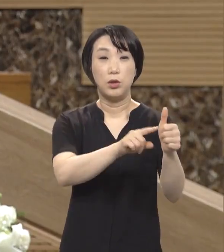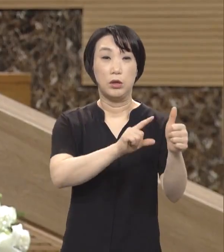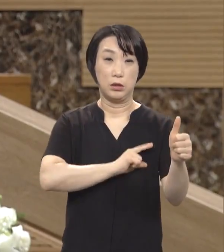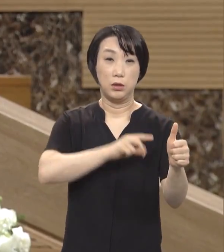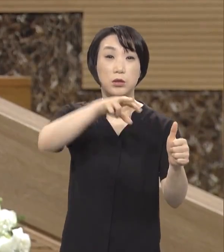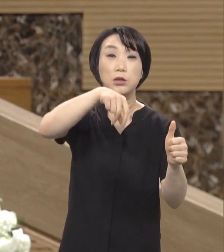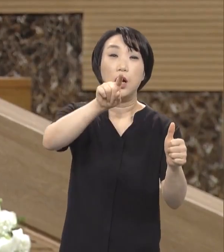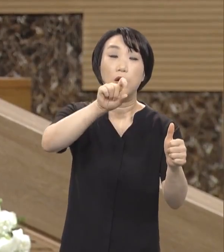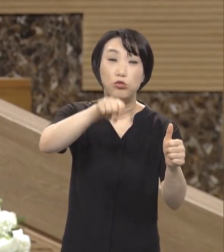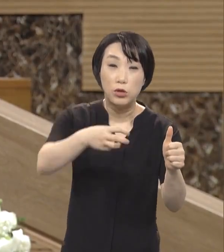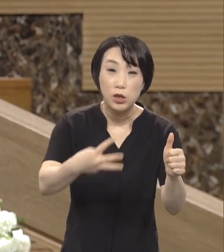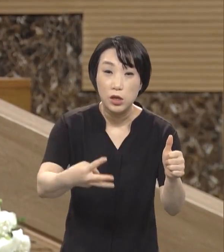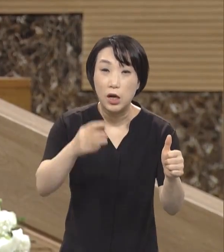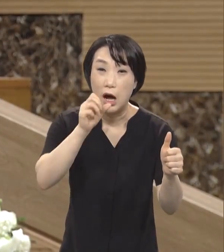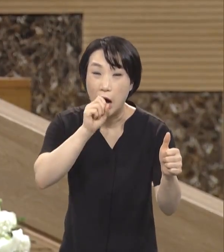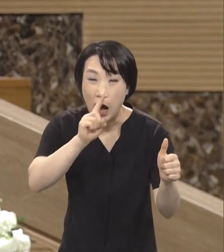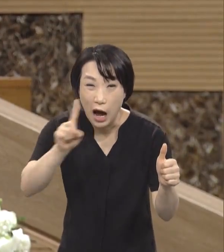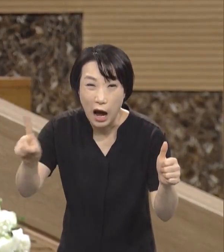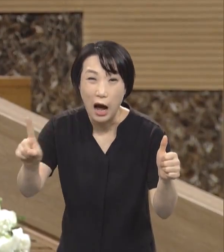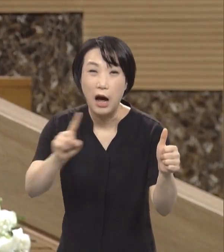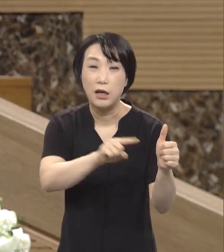사울아,